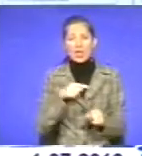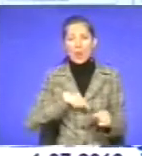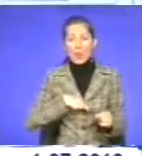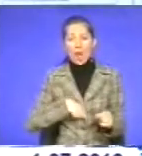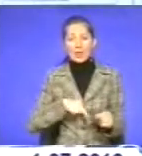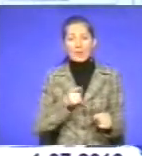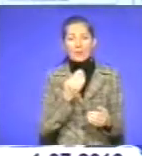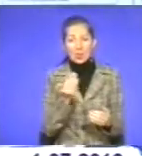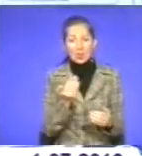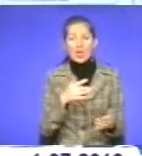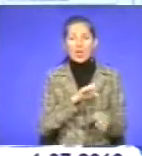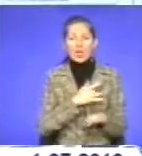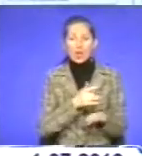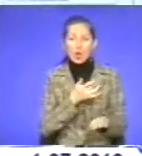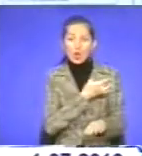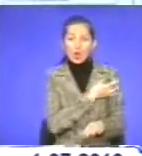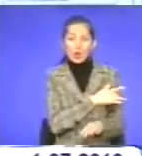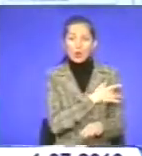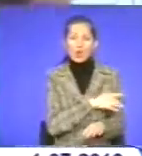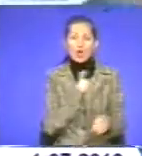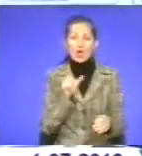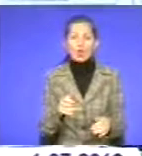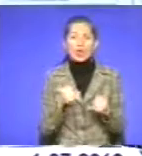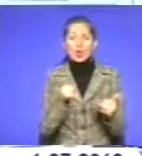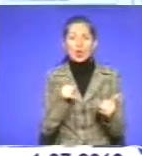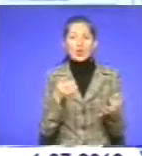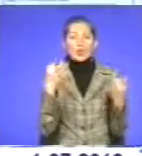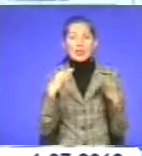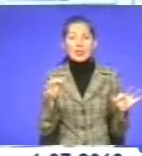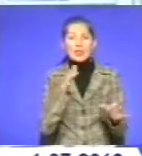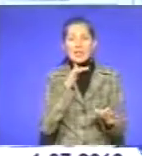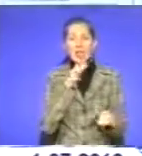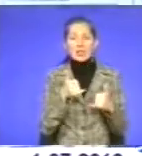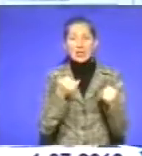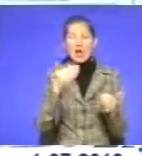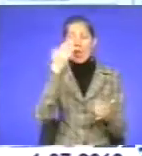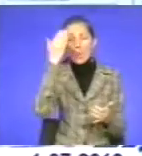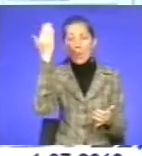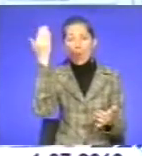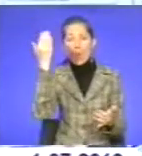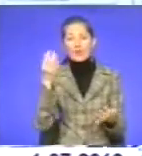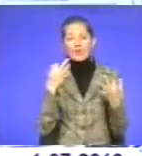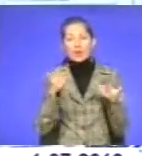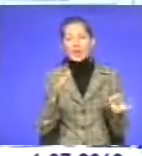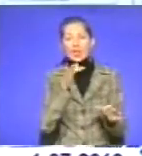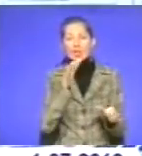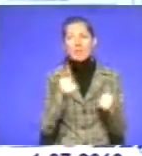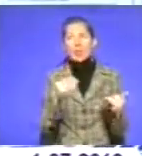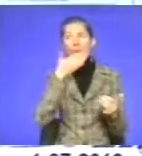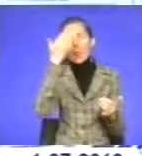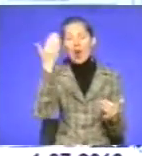моральною. Але вони служать людині для того, щоб вивільнити час для для Бога. Вивільняючи час для Бога, ми